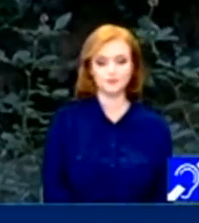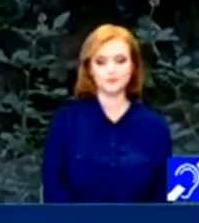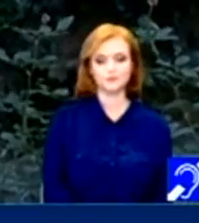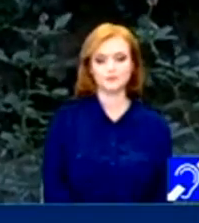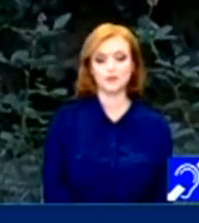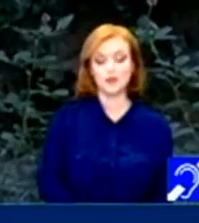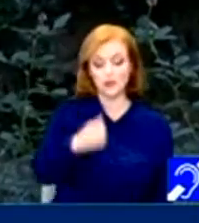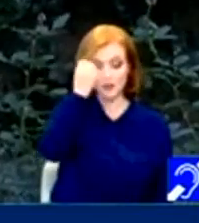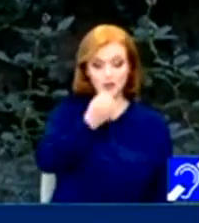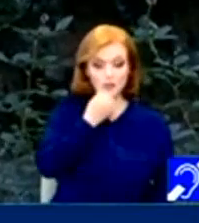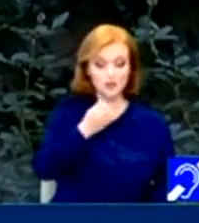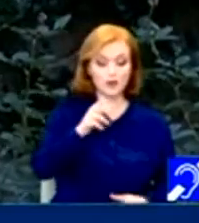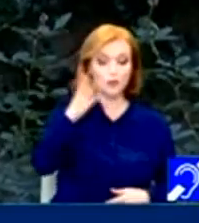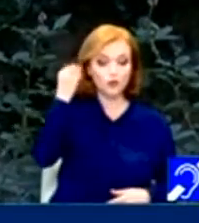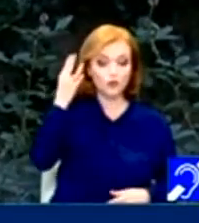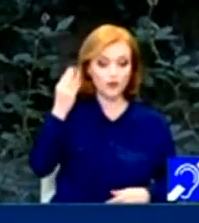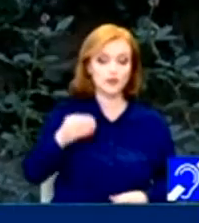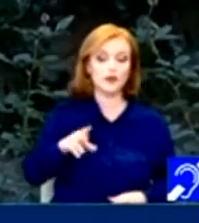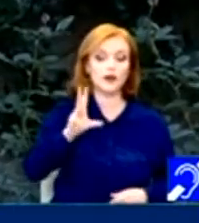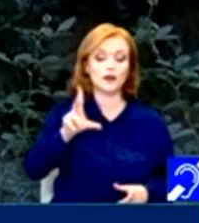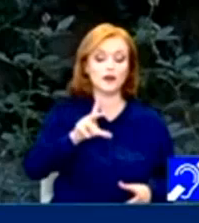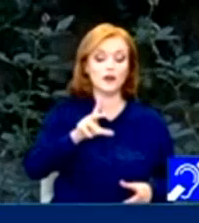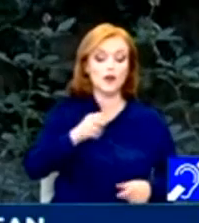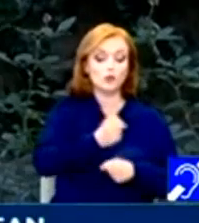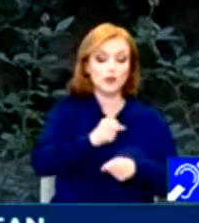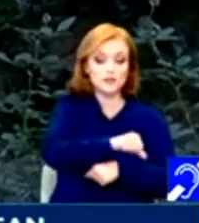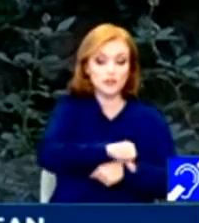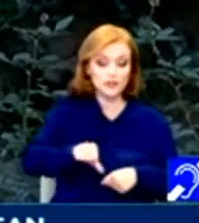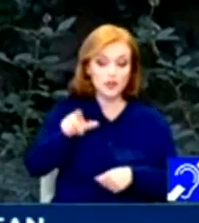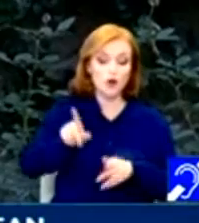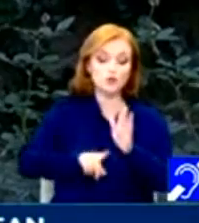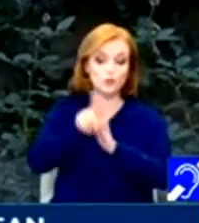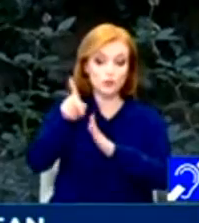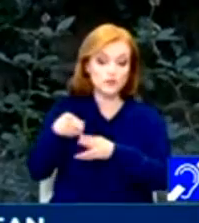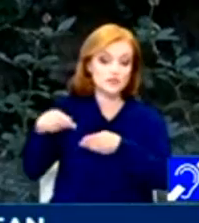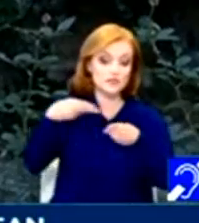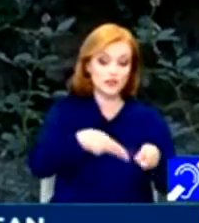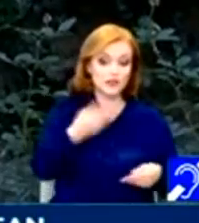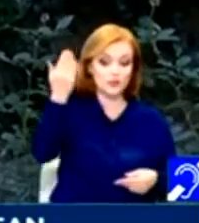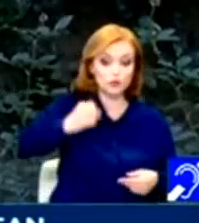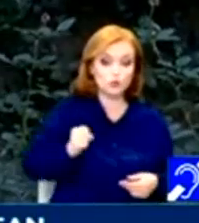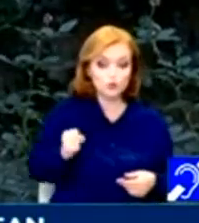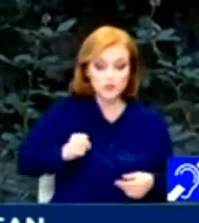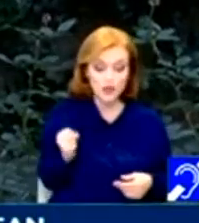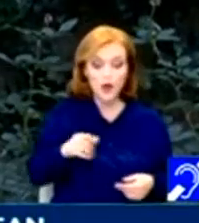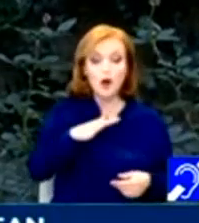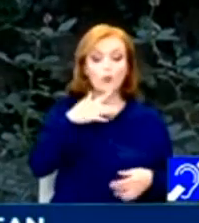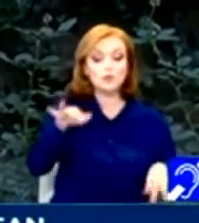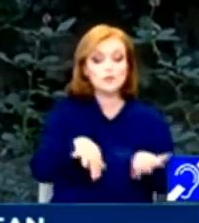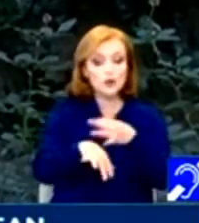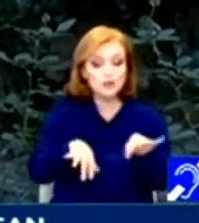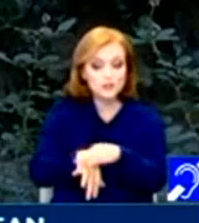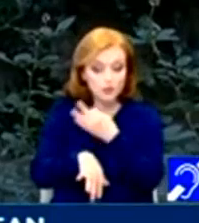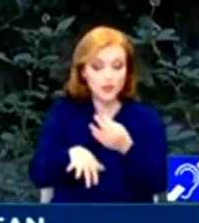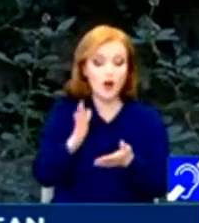de către diaspora, au început să vină prietenii cetățenilor Republicii Moldova, mulți s-au căsătorit acolo, au